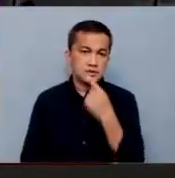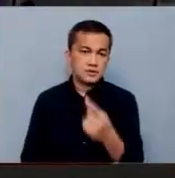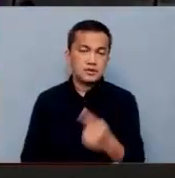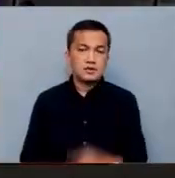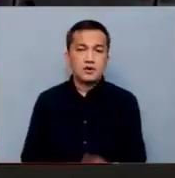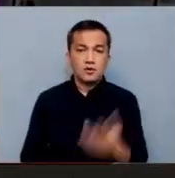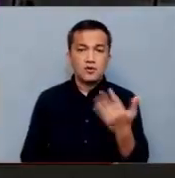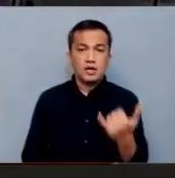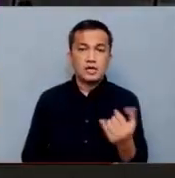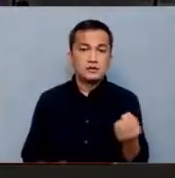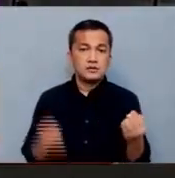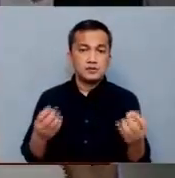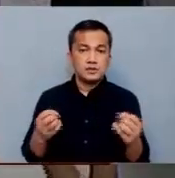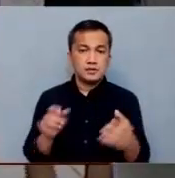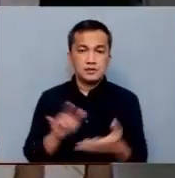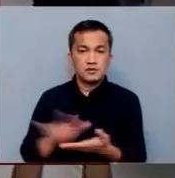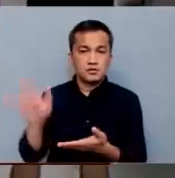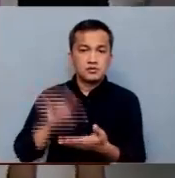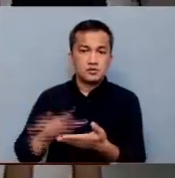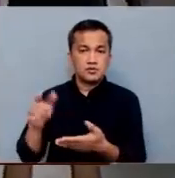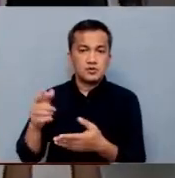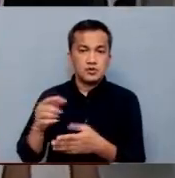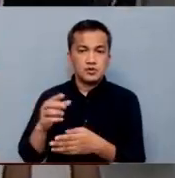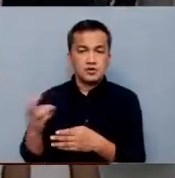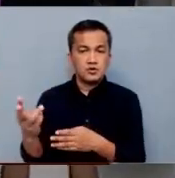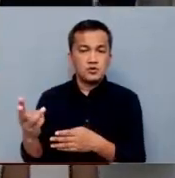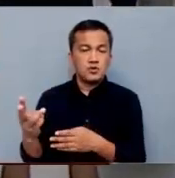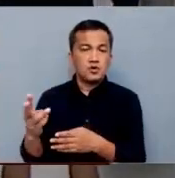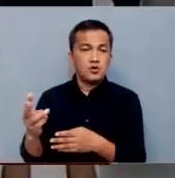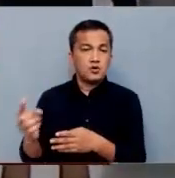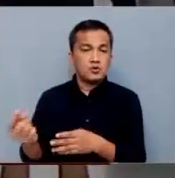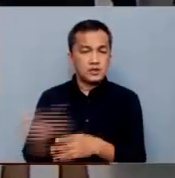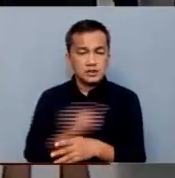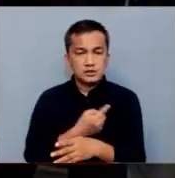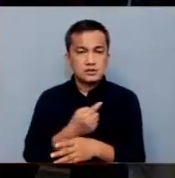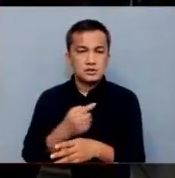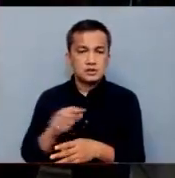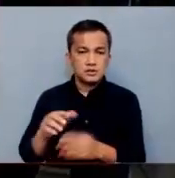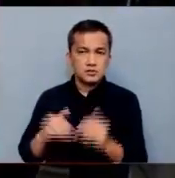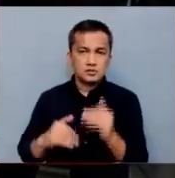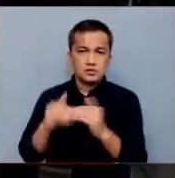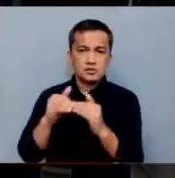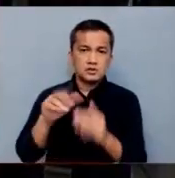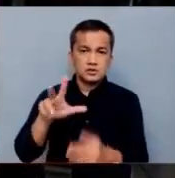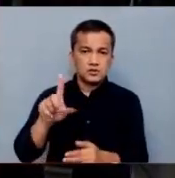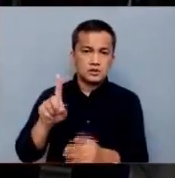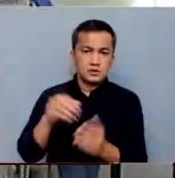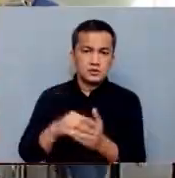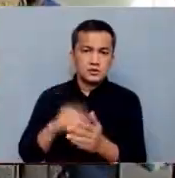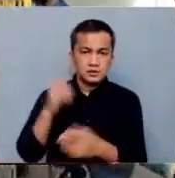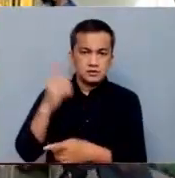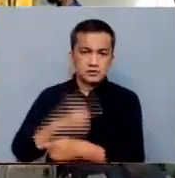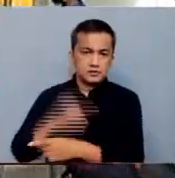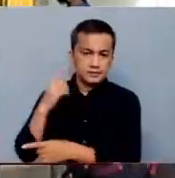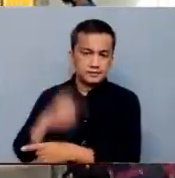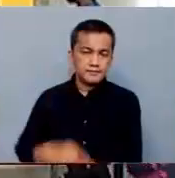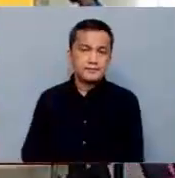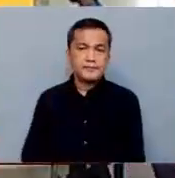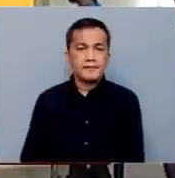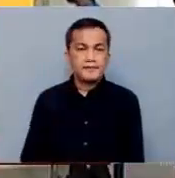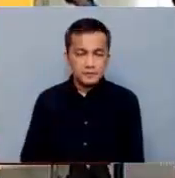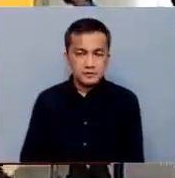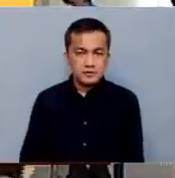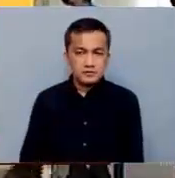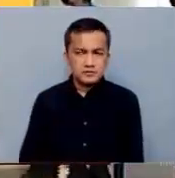ang nakalipad noong weekend kung saan pumapalos hanggang 31,000 ang mga pasahero kada araw. Kaya kung